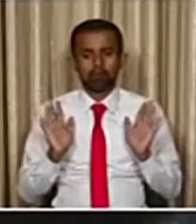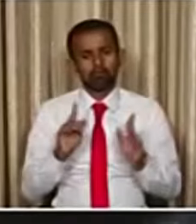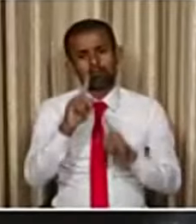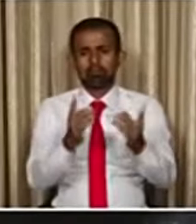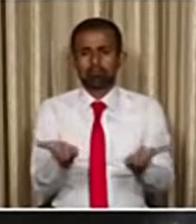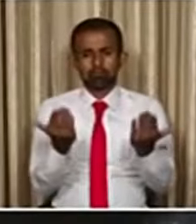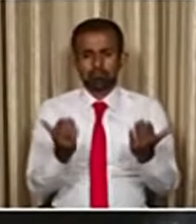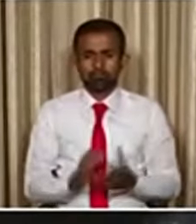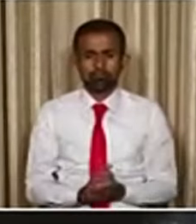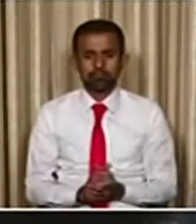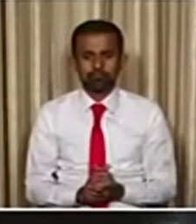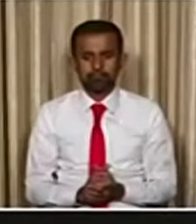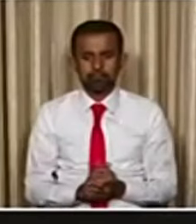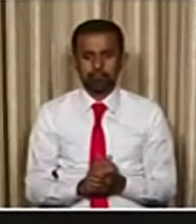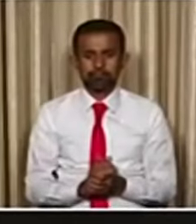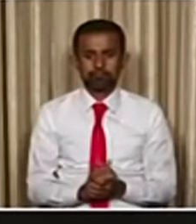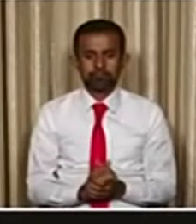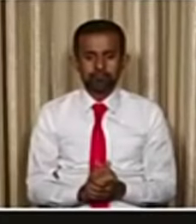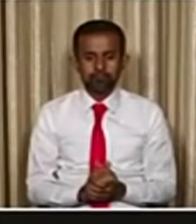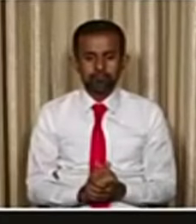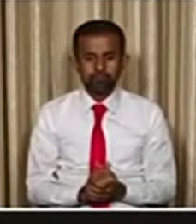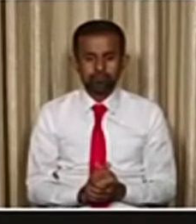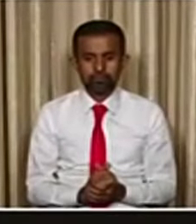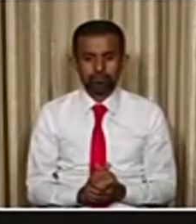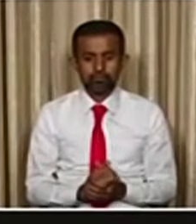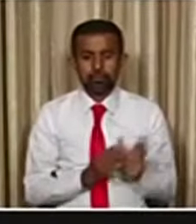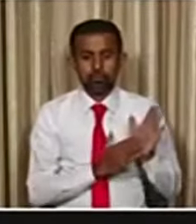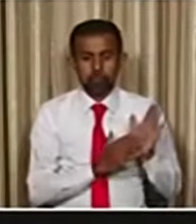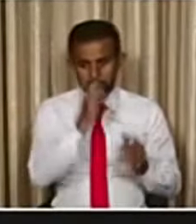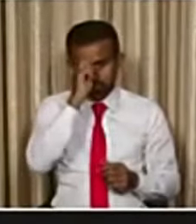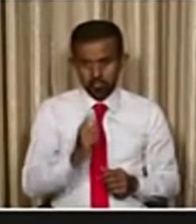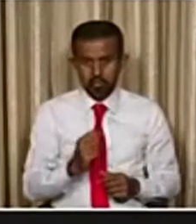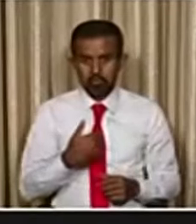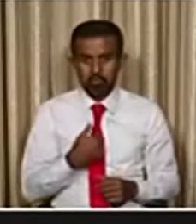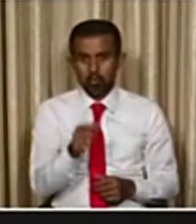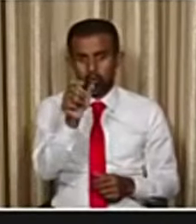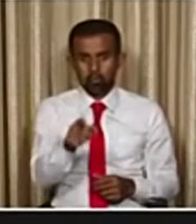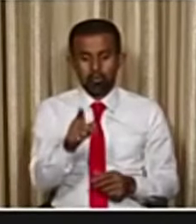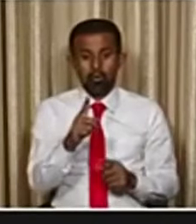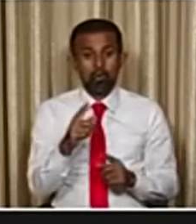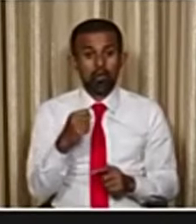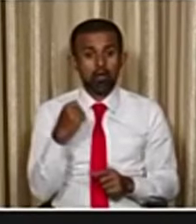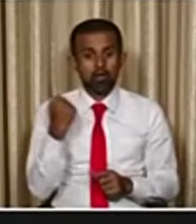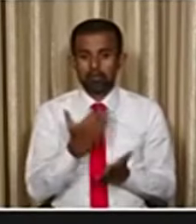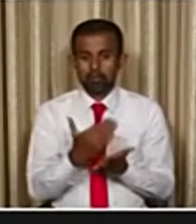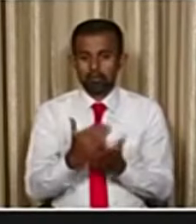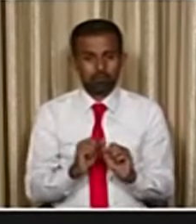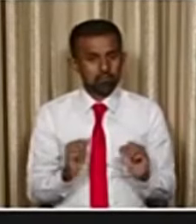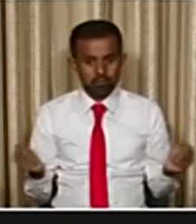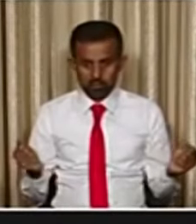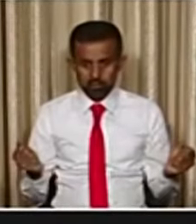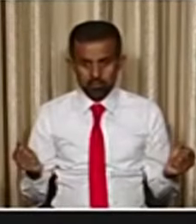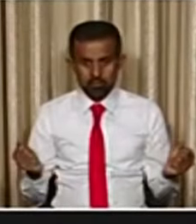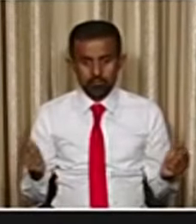කියන්න කමන්නේ. හරි බොහොම ස්තුතියි. විකෘති කරන්න එපා. දොලත් මන්තුන් කතා කරා. ගණේෂන් මන්තුතුමා මම කවදාකවත් ඔබතුමාගේ කතාව වලට බාධා කරන්නේ නෑ.